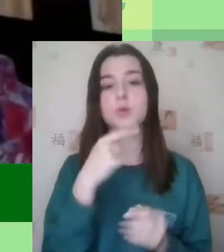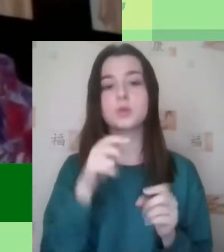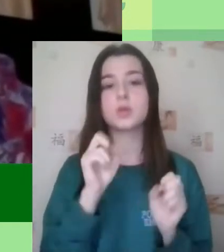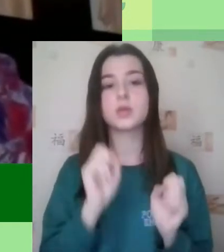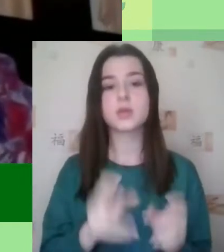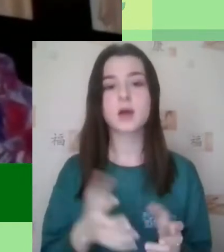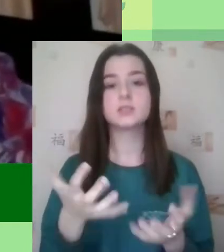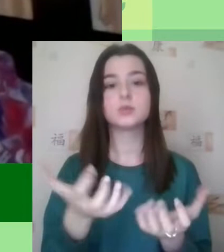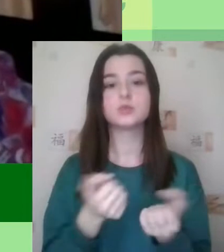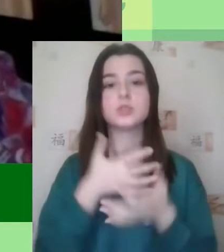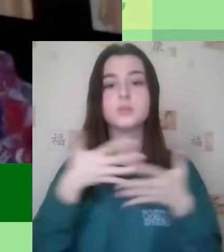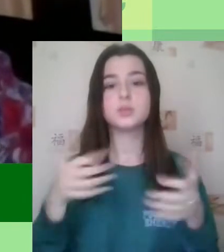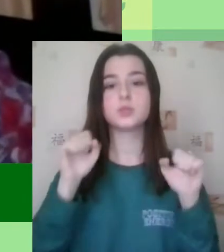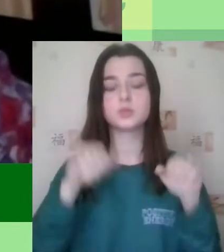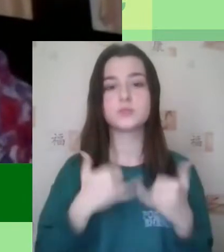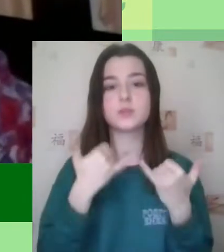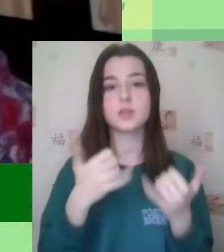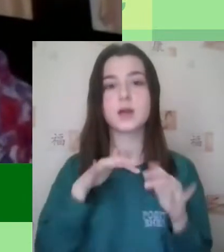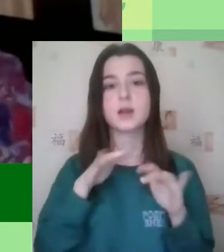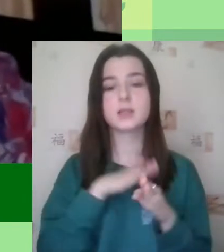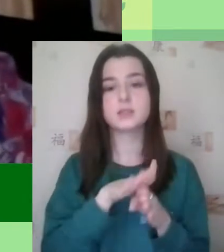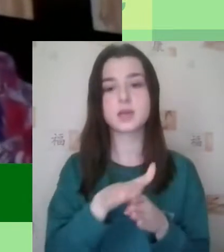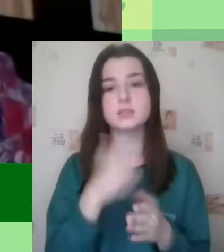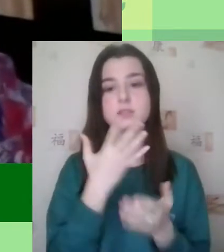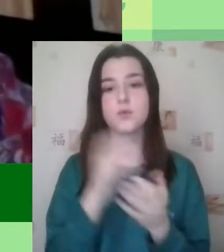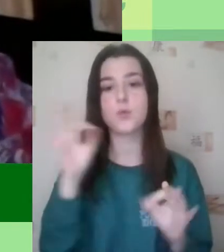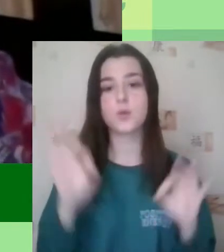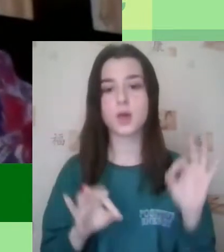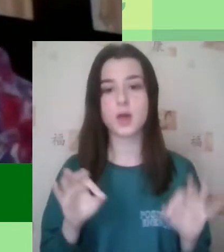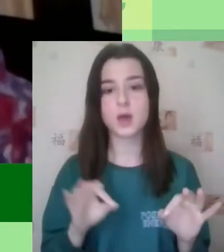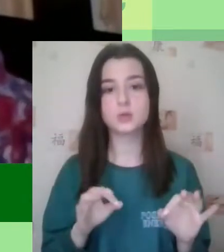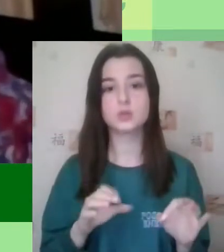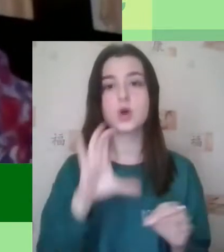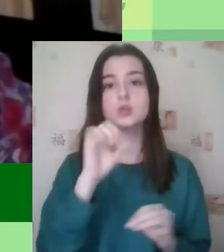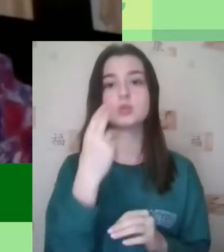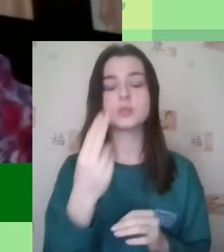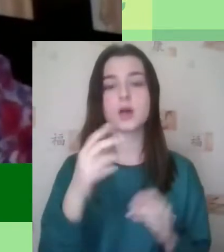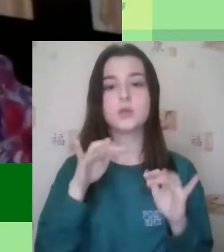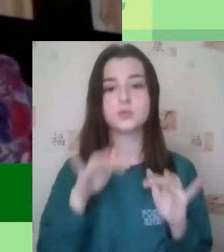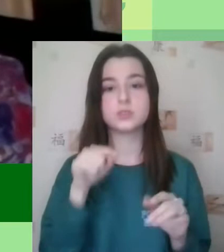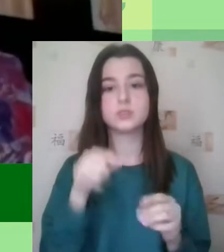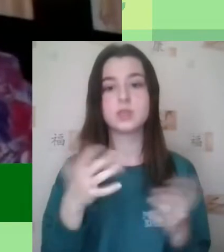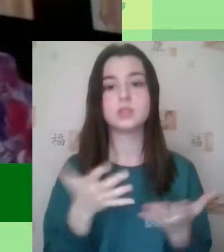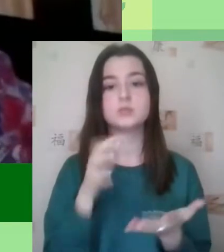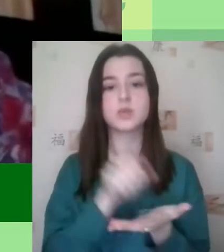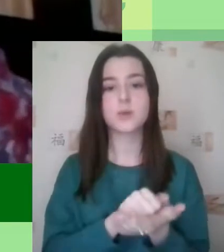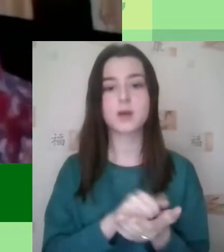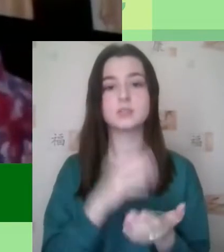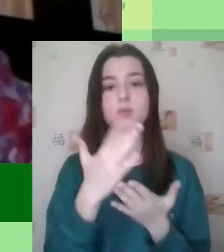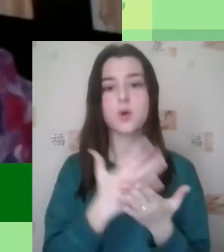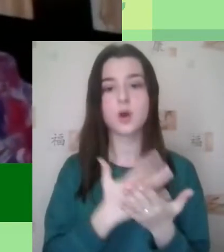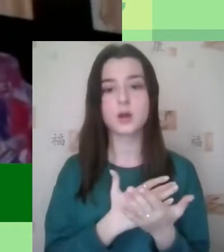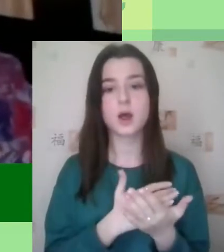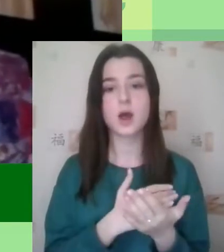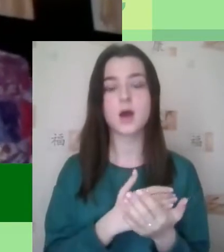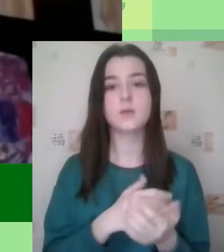як залучити більше можливостей для реалізації проєкту, зокрема проєкту соціальної дії, да, те, чим займається програма, чудова